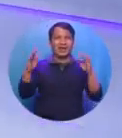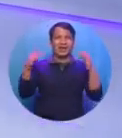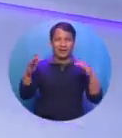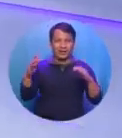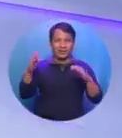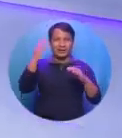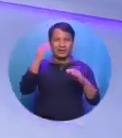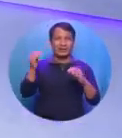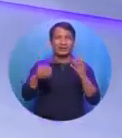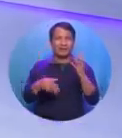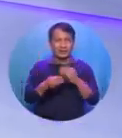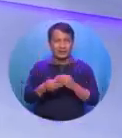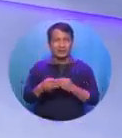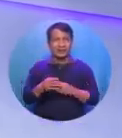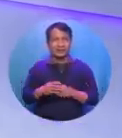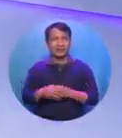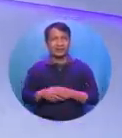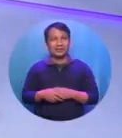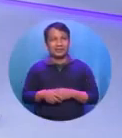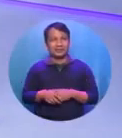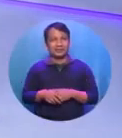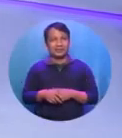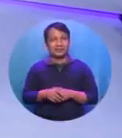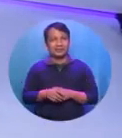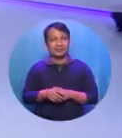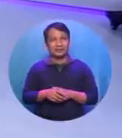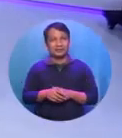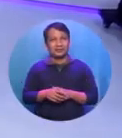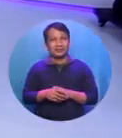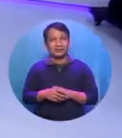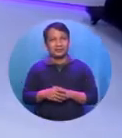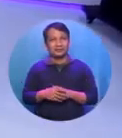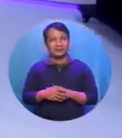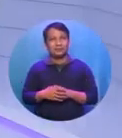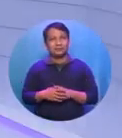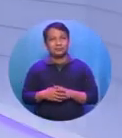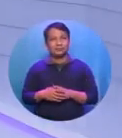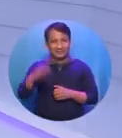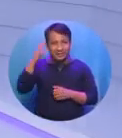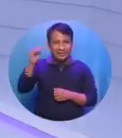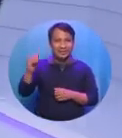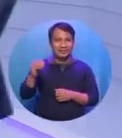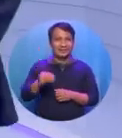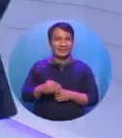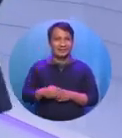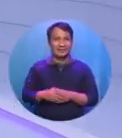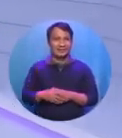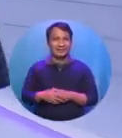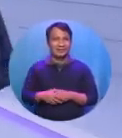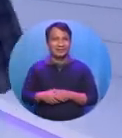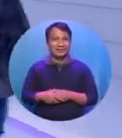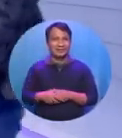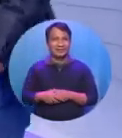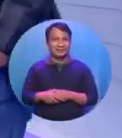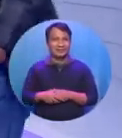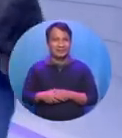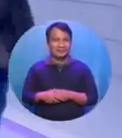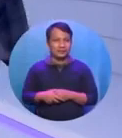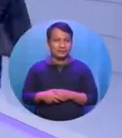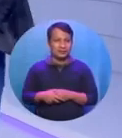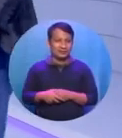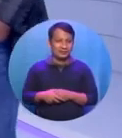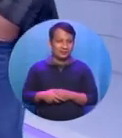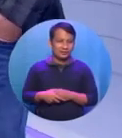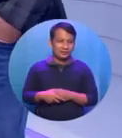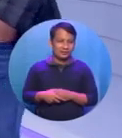Hello! Ma'am Chan! Anong gawa mo? Hello! Ma'am Chan! Idol!